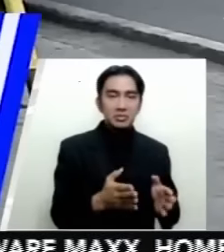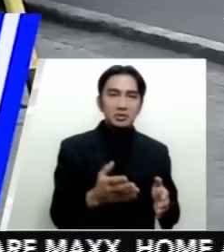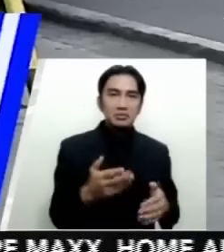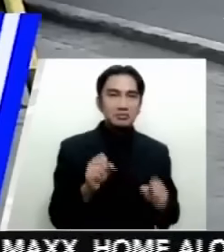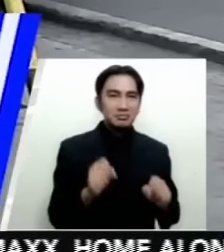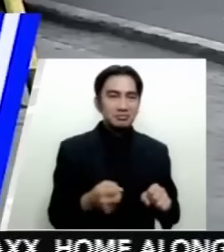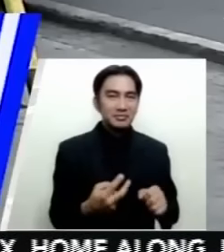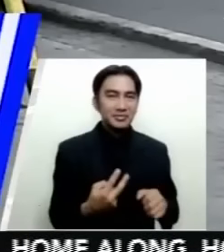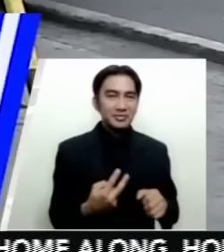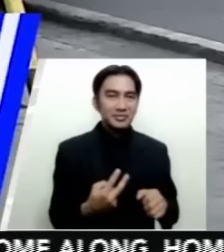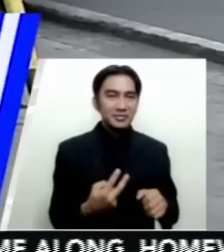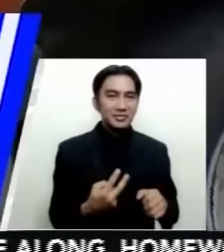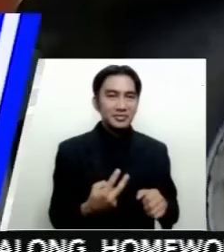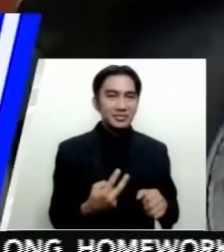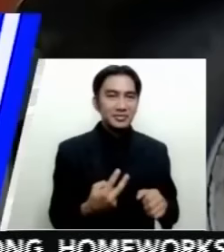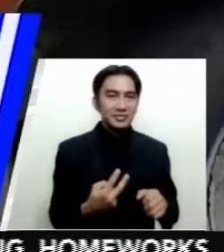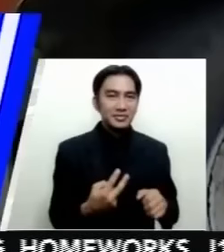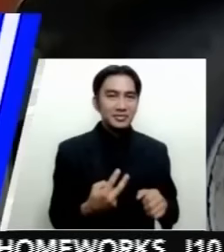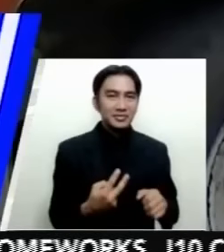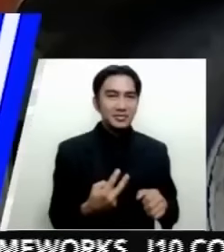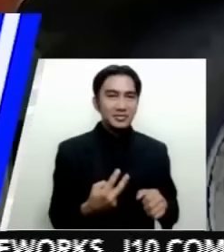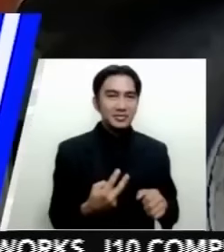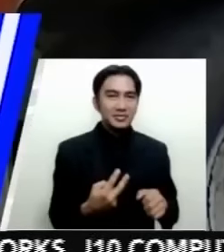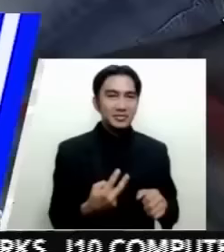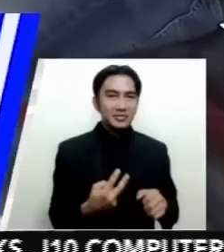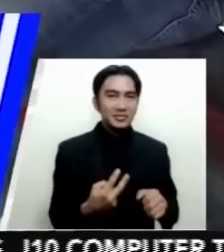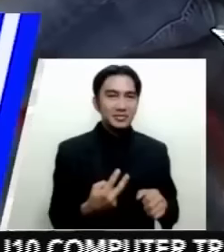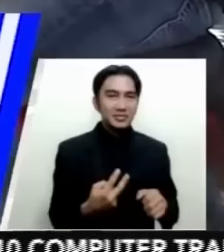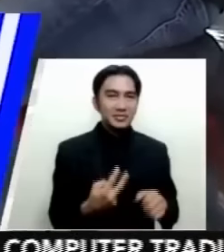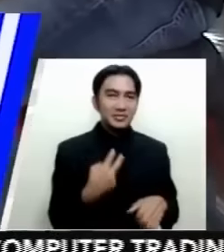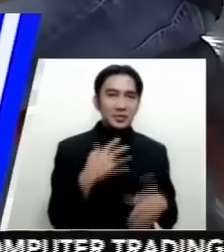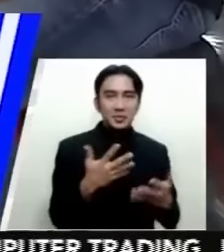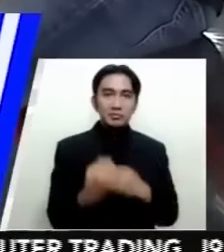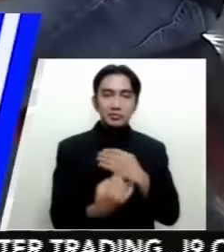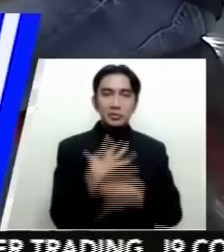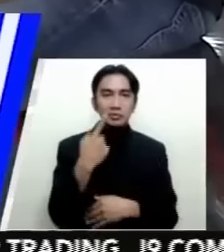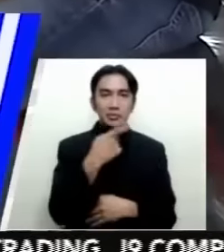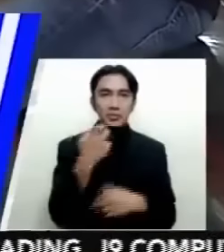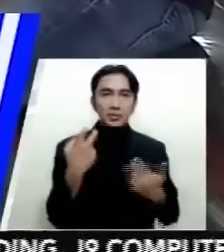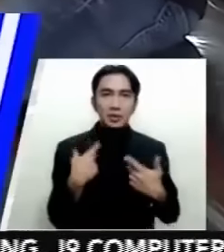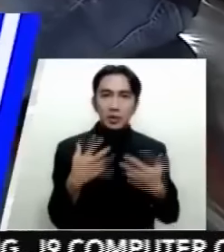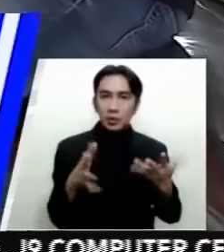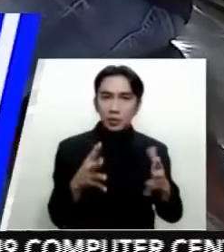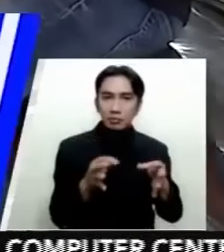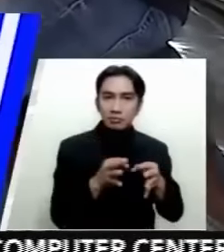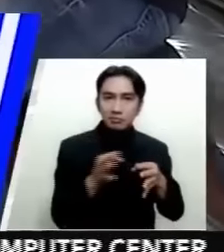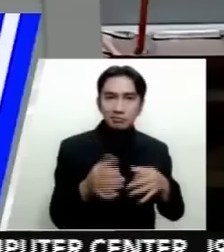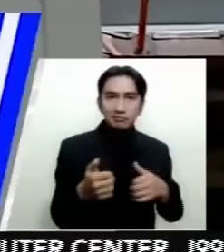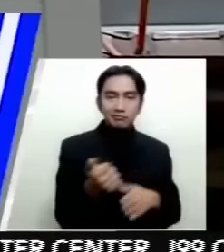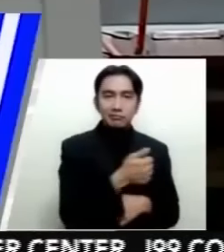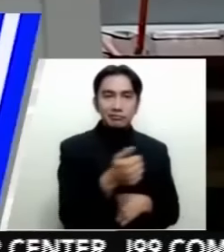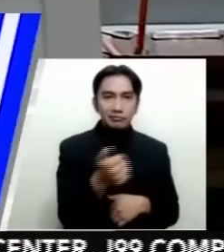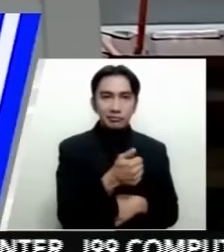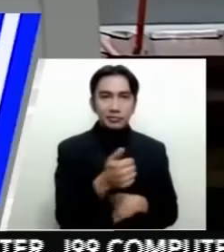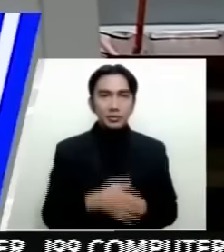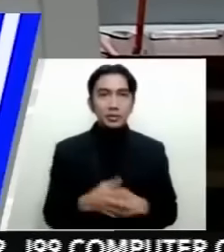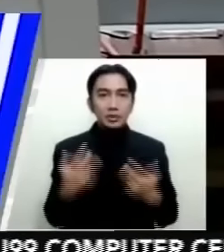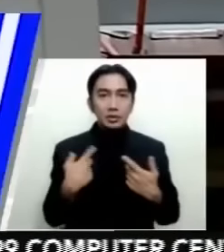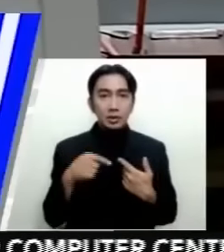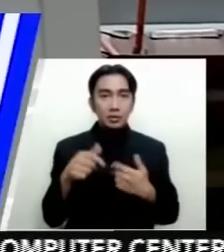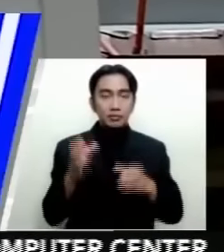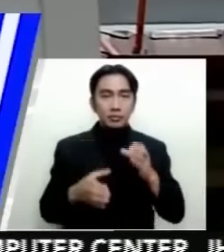sa rutang kanilang dinadaanan, inaasahang maapektuhan. Umasa ang grupong piston na maglalabas ng temporary restraining order ng Korte Suprema para